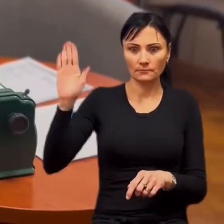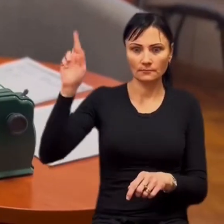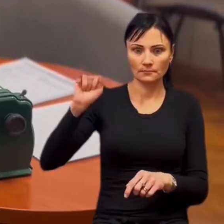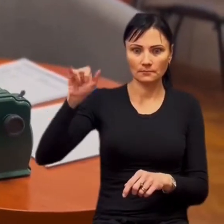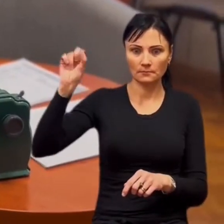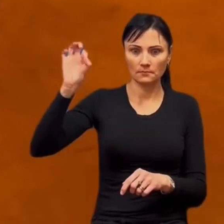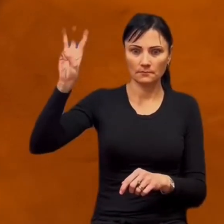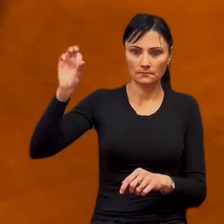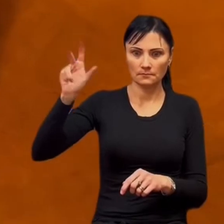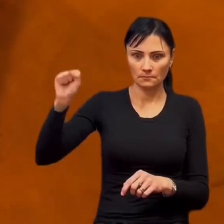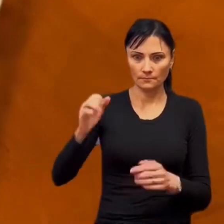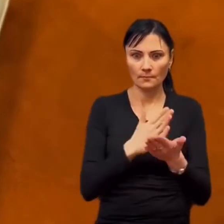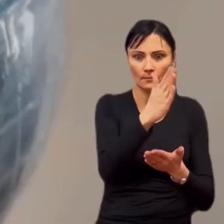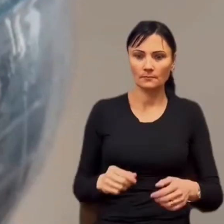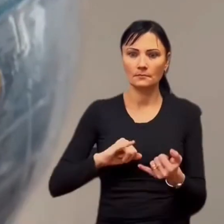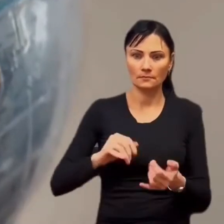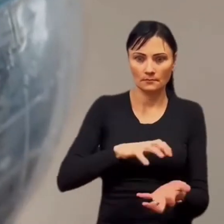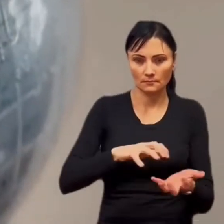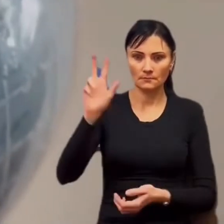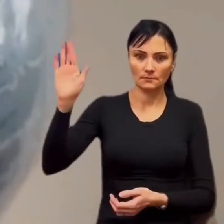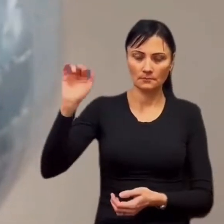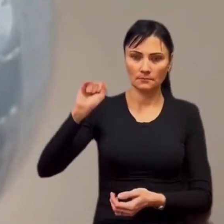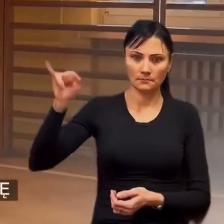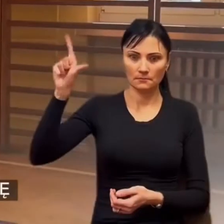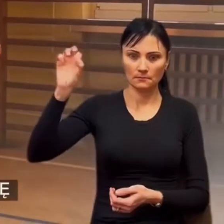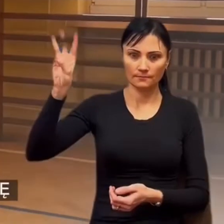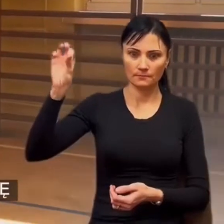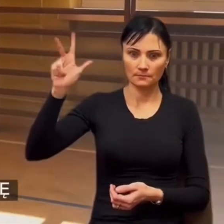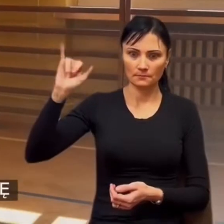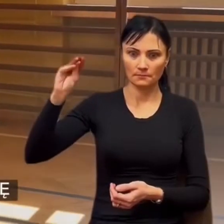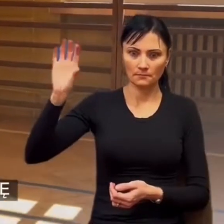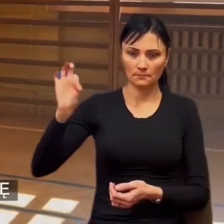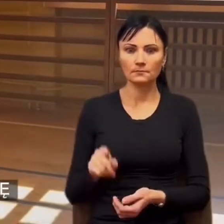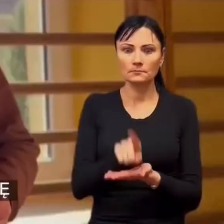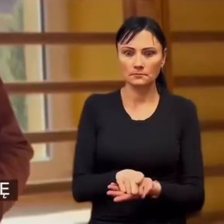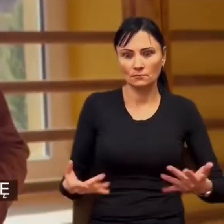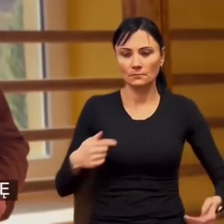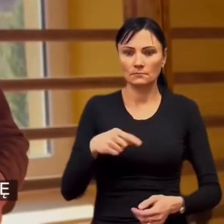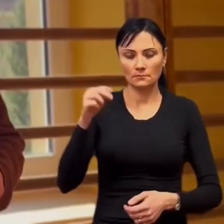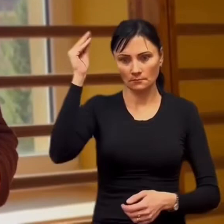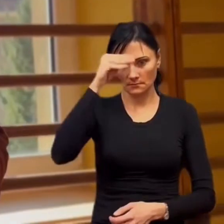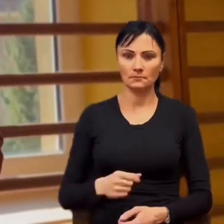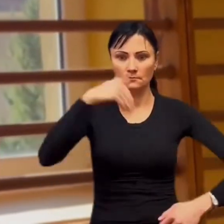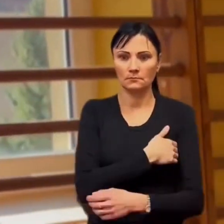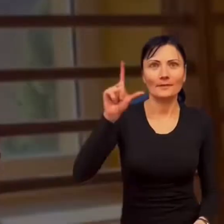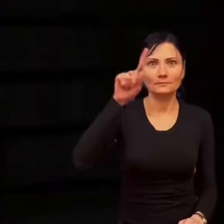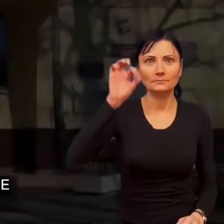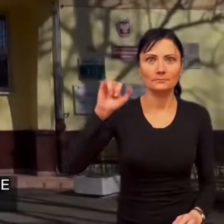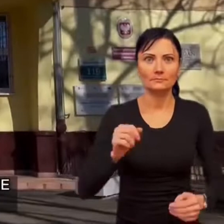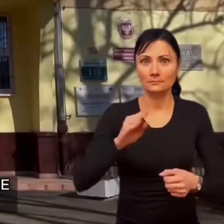maszyny brajlowskiej, map, kubarytmów oraz globusa brajlowskiego. Zdecydowanie ułatwia mi to naukę oraz funkcjonowanie.